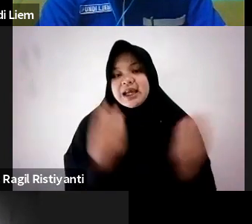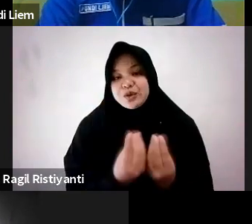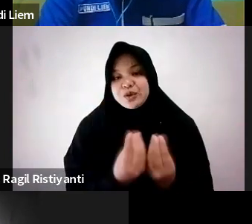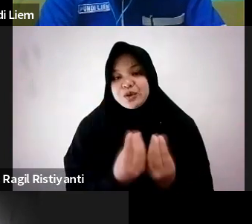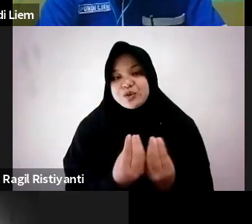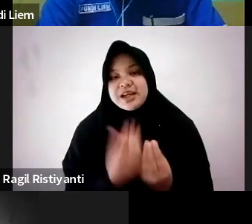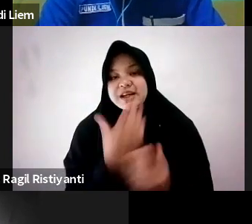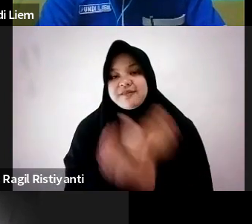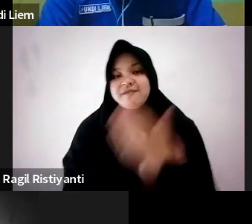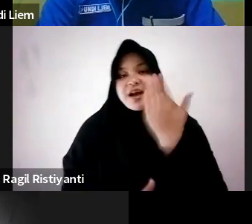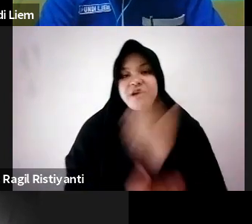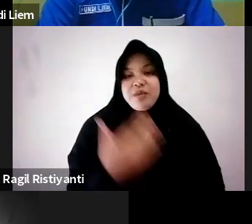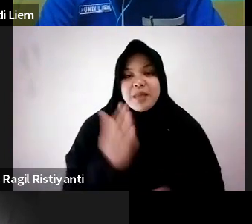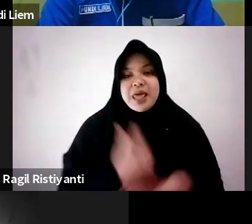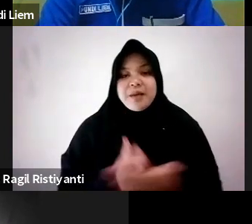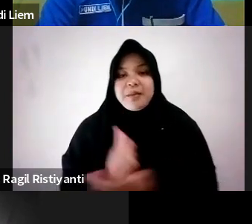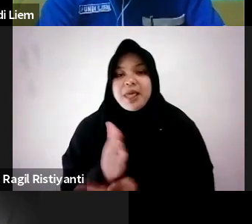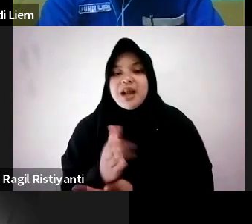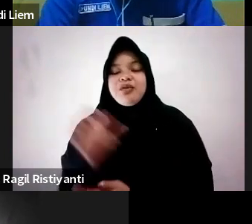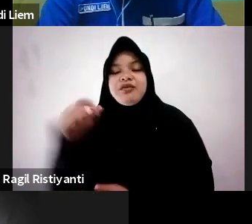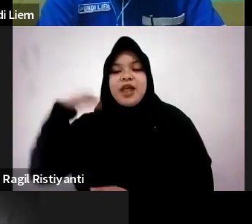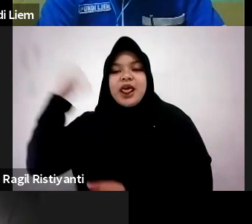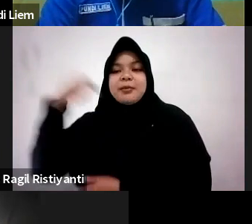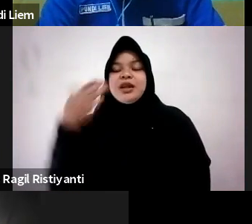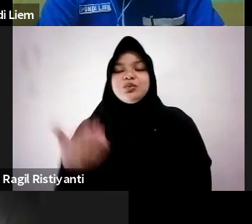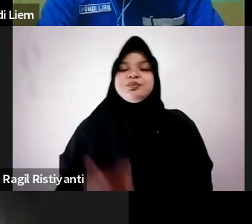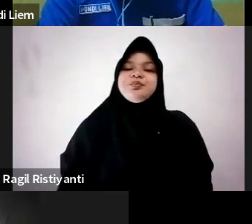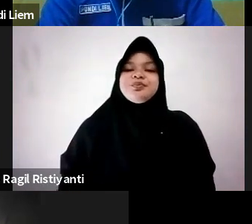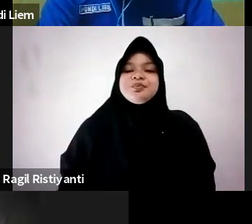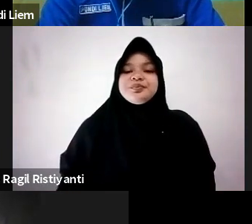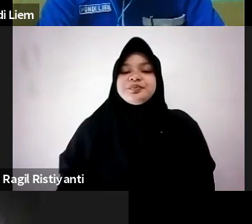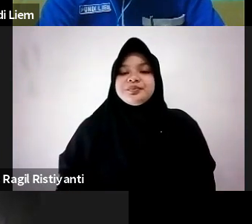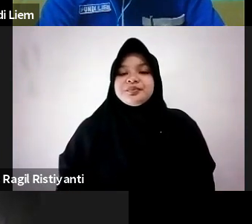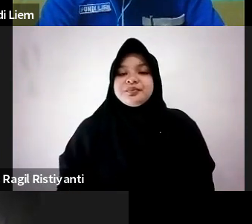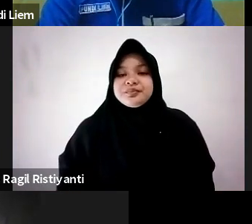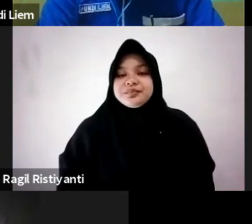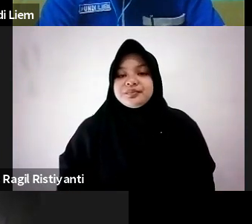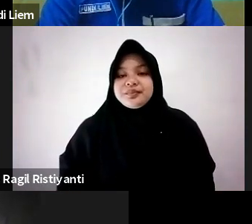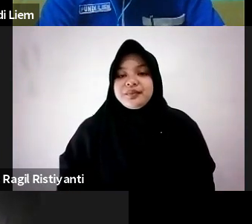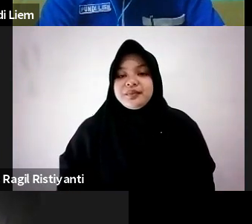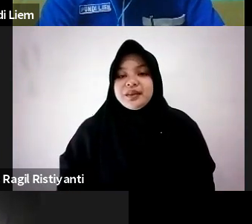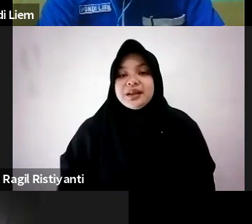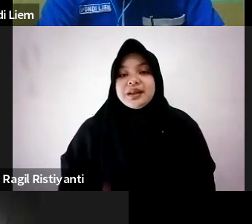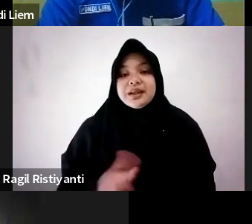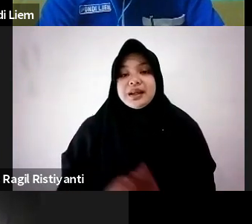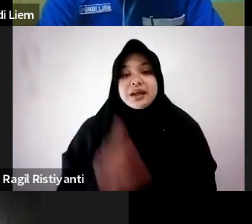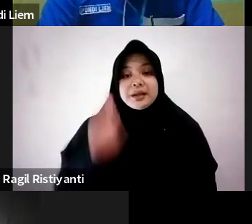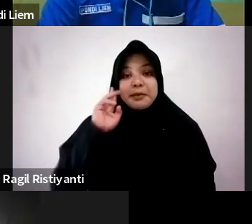difable melalui film jauh kumelangkah ini Nah kita kembau judulu